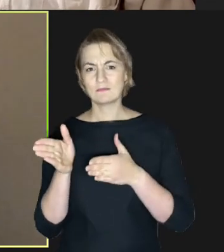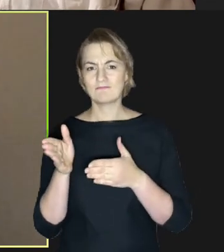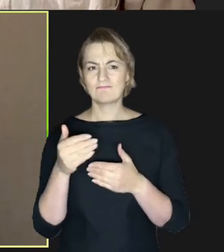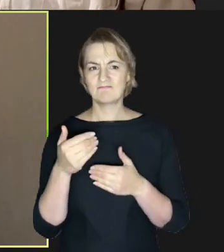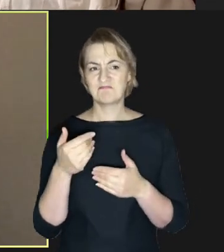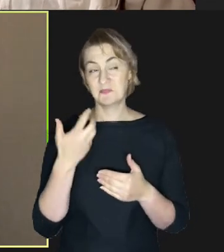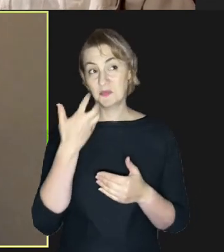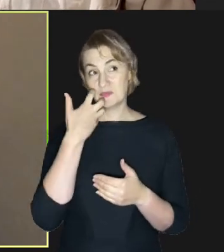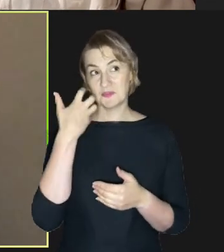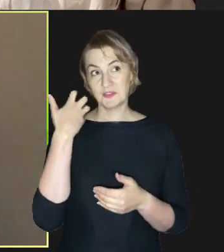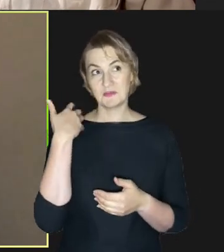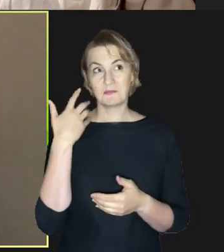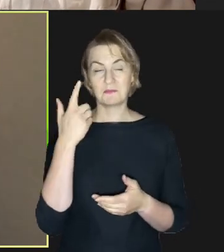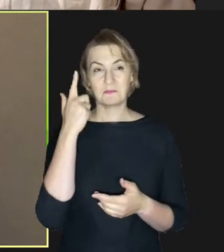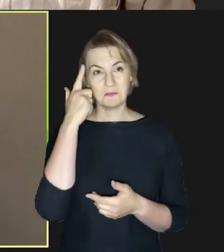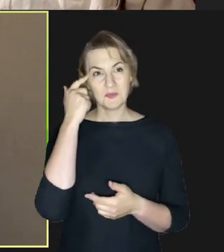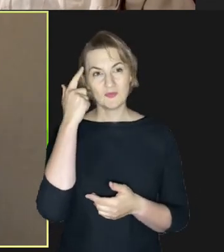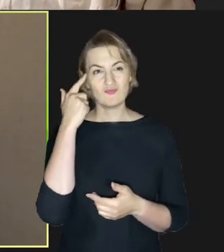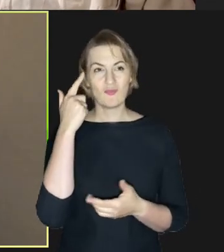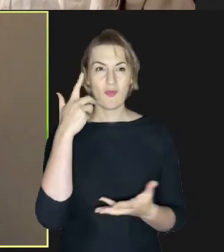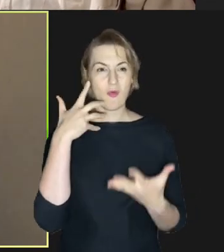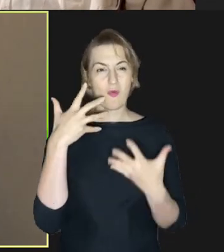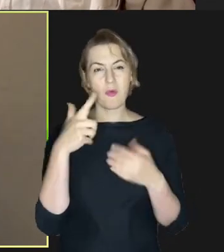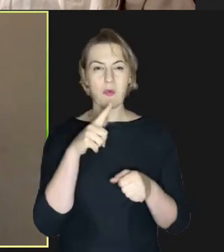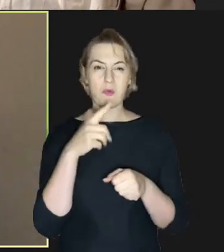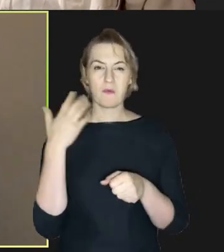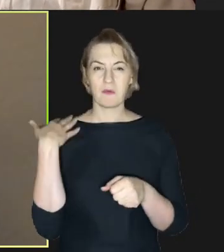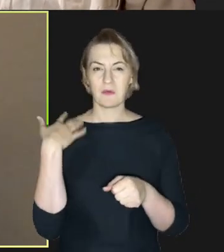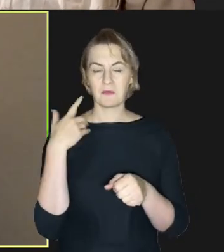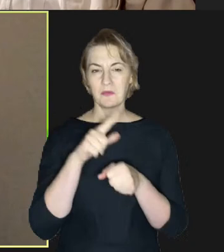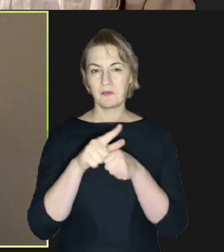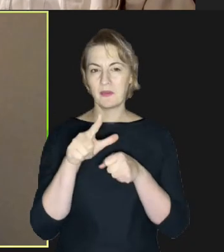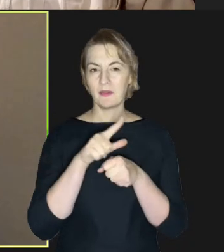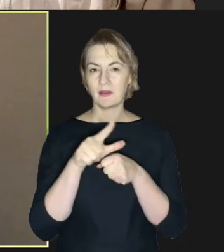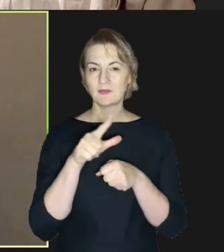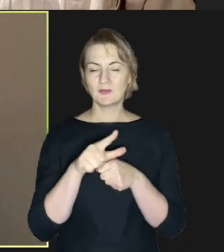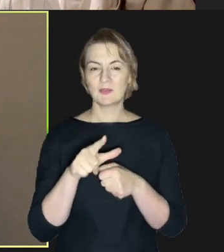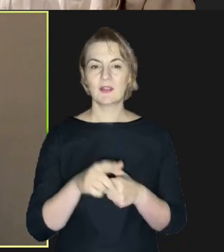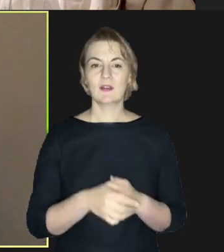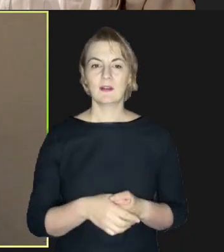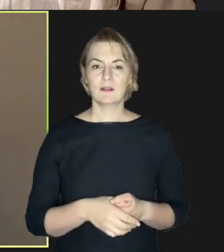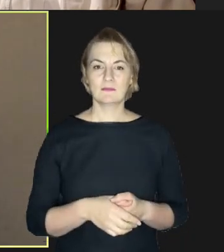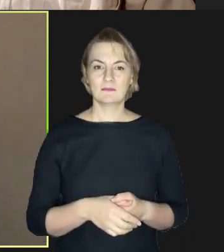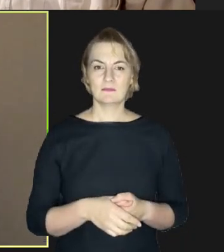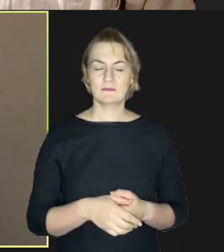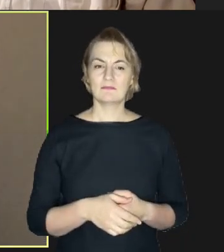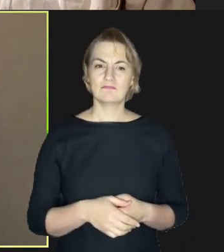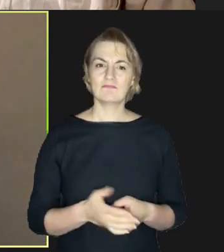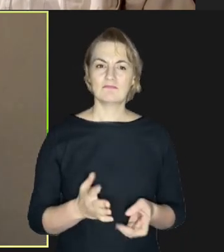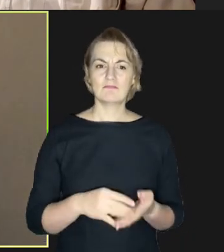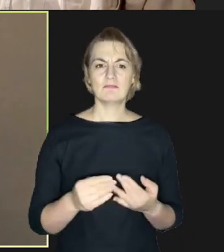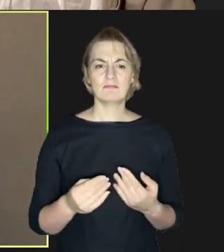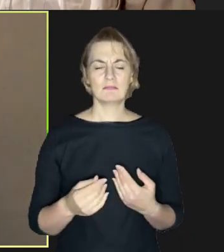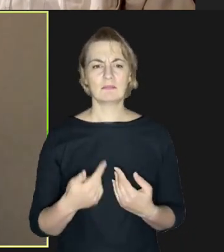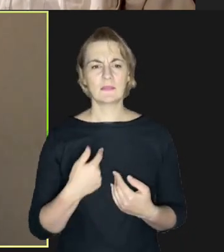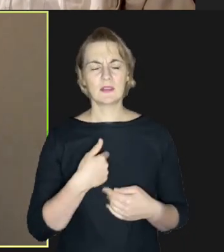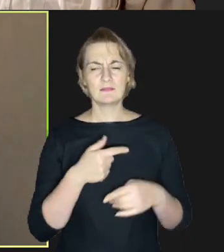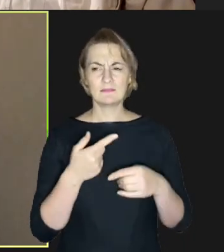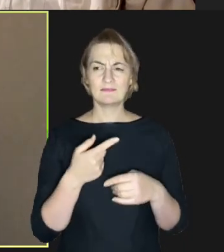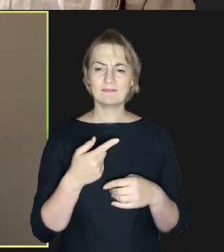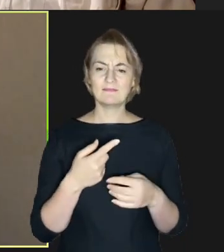myślę, że ja miałem wtedy gdzieś 12 lat i staliśmy sobie na podwórku przy